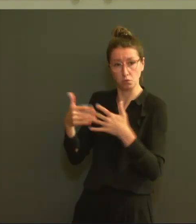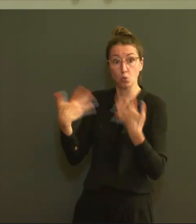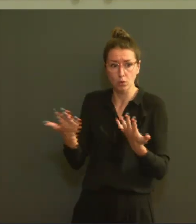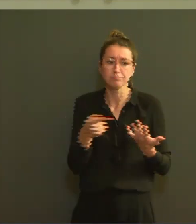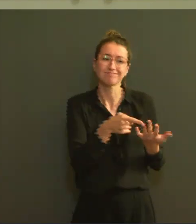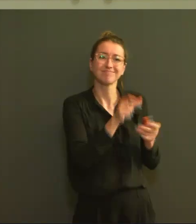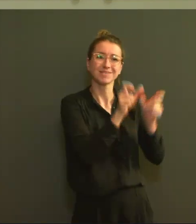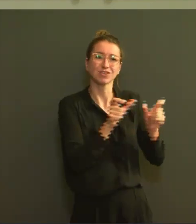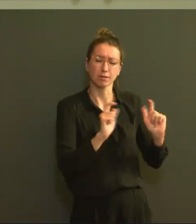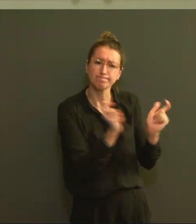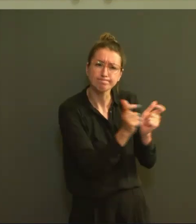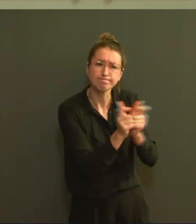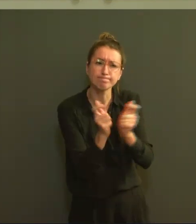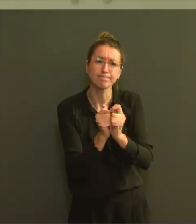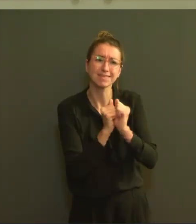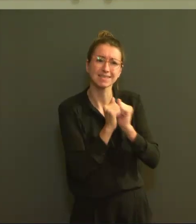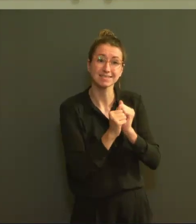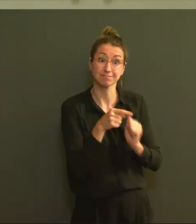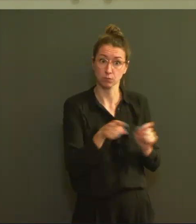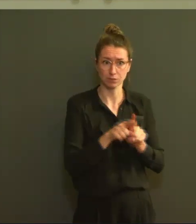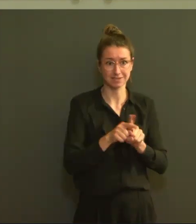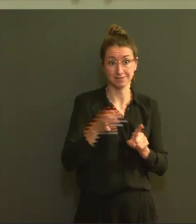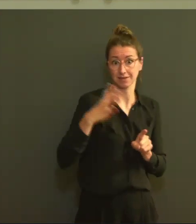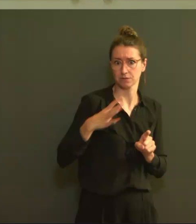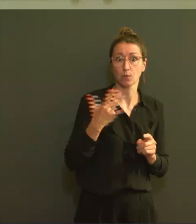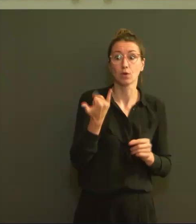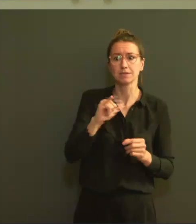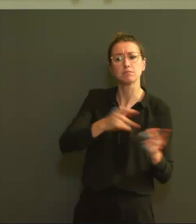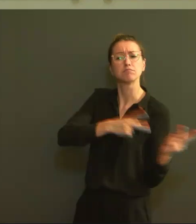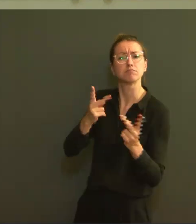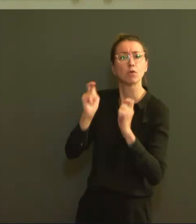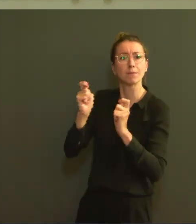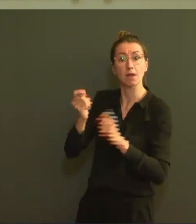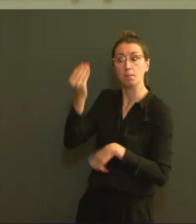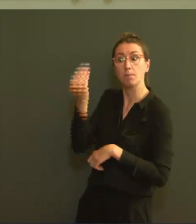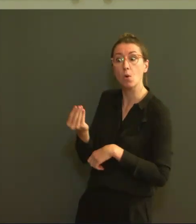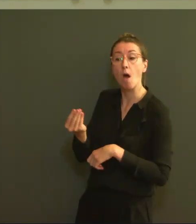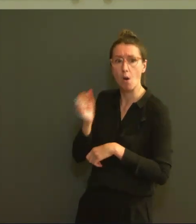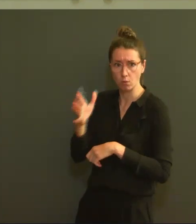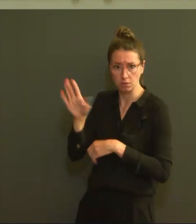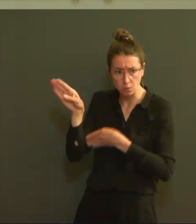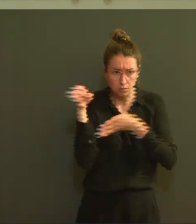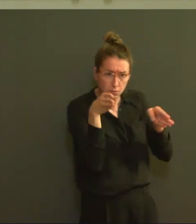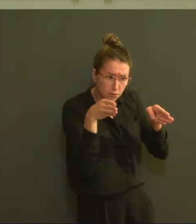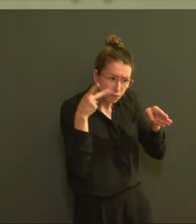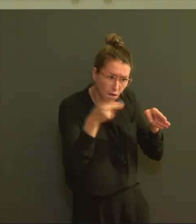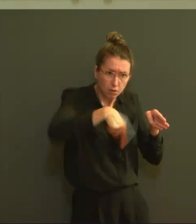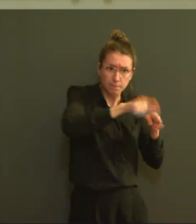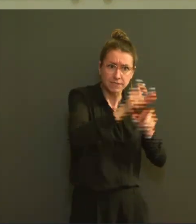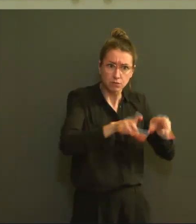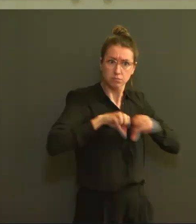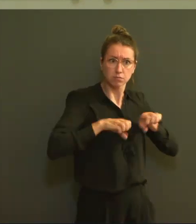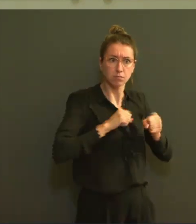à l'hôpital est faible, car en fonction du nombre de tests PCR, ce RT est